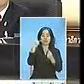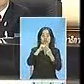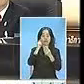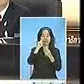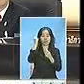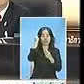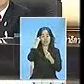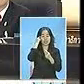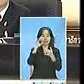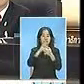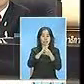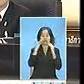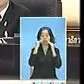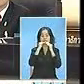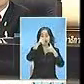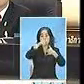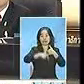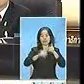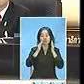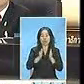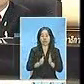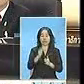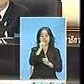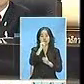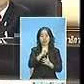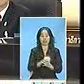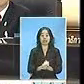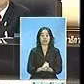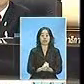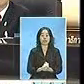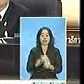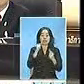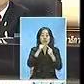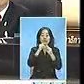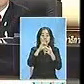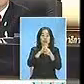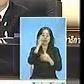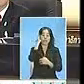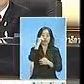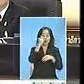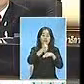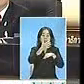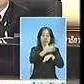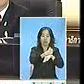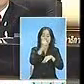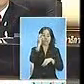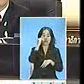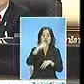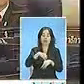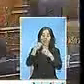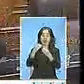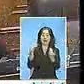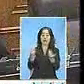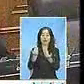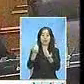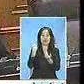ยต่อหลักการเลือกสิทธิมนุษยชนด้วยครับกรณีพ่อเป็นนักการเมืองก็อยากให้ลูกเป็น